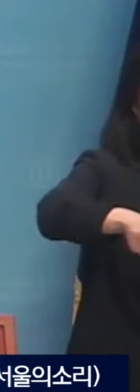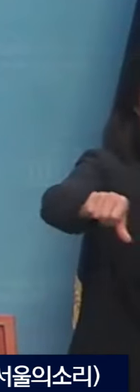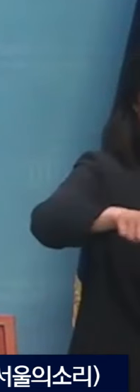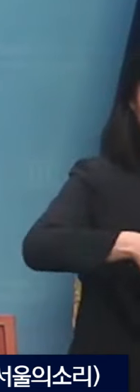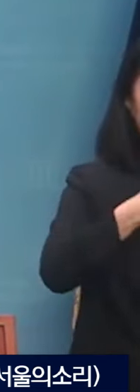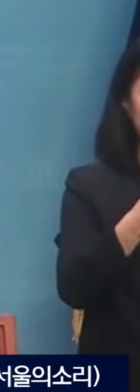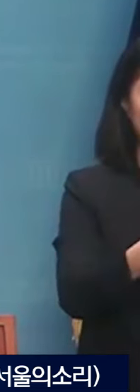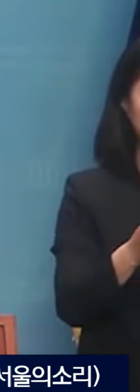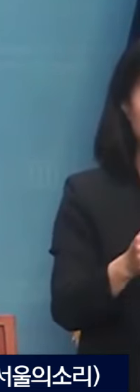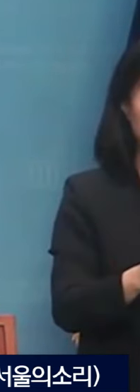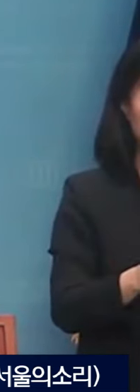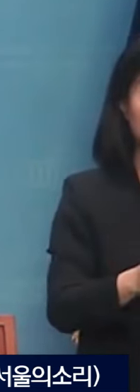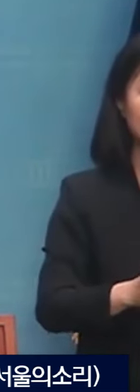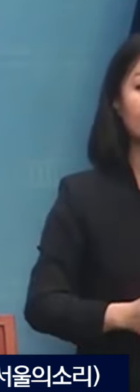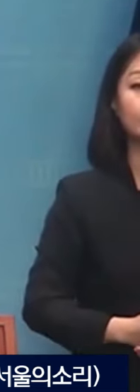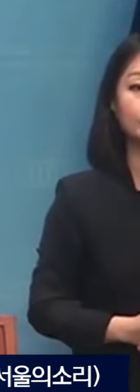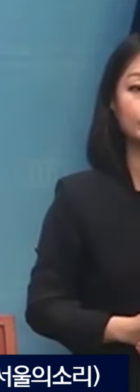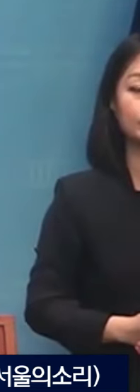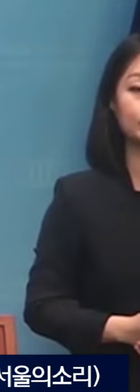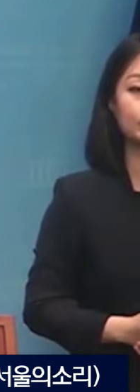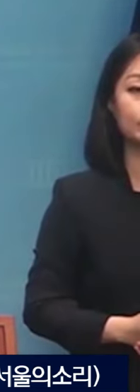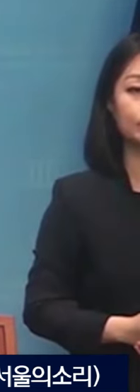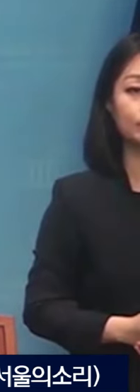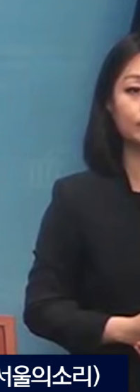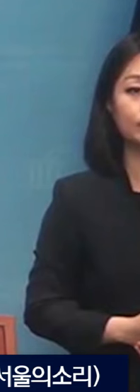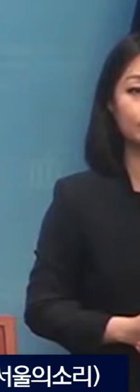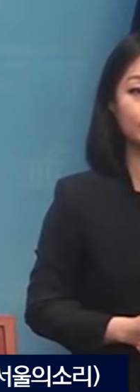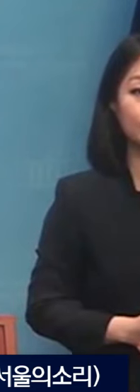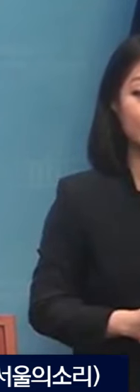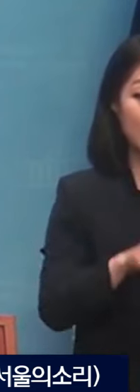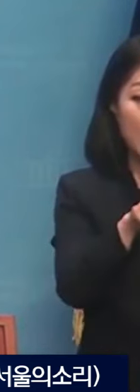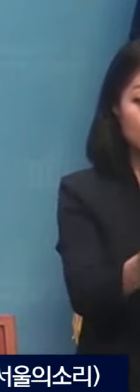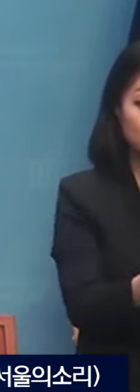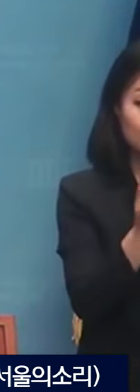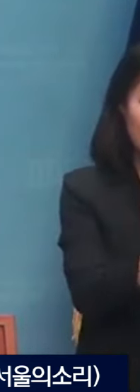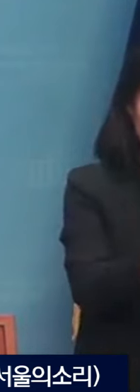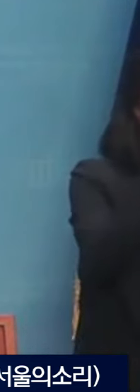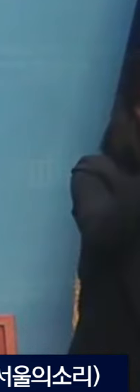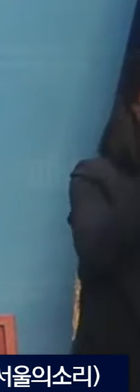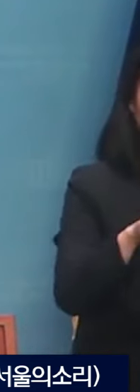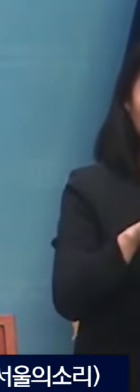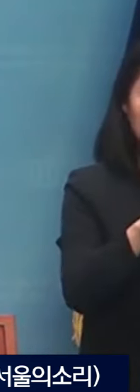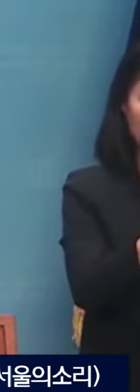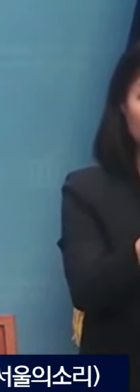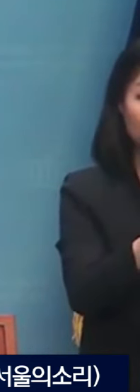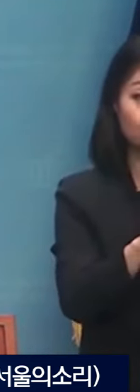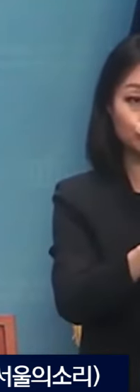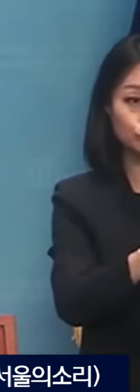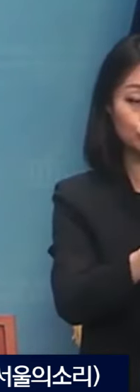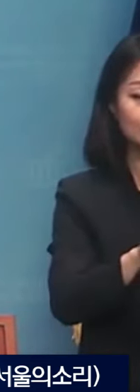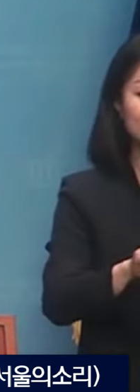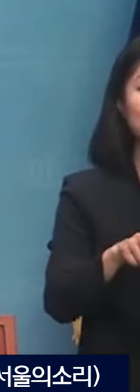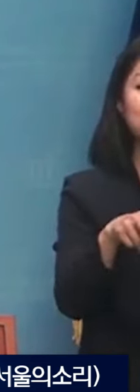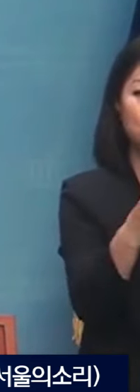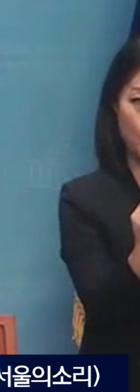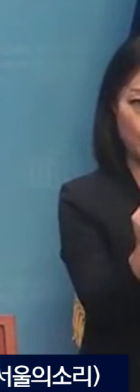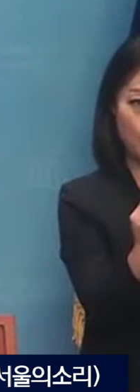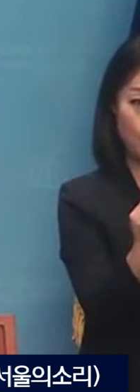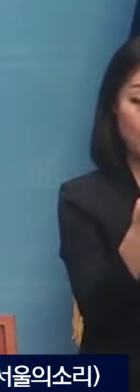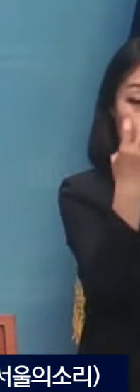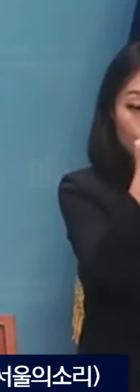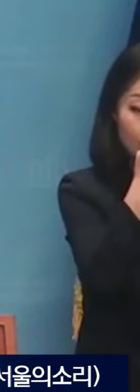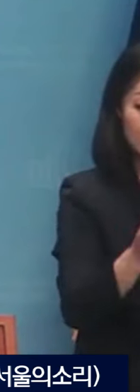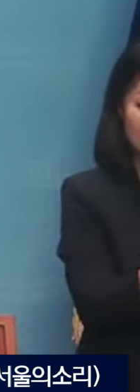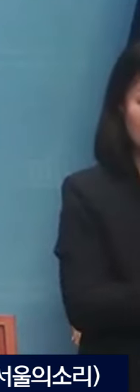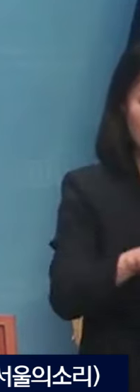하였습니다. 그리고 압수수색 영장 청구 의뢰 제30조입니다.